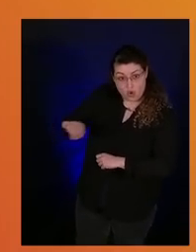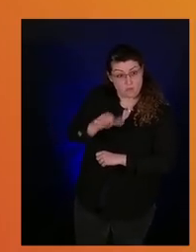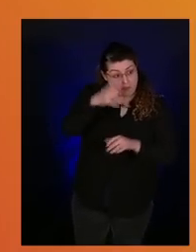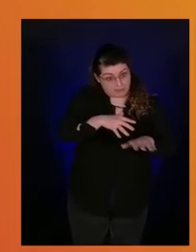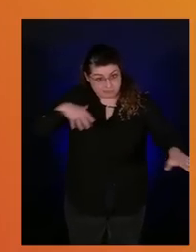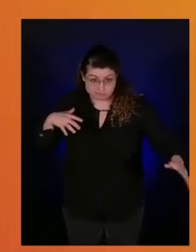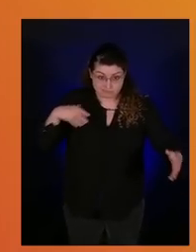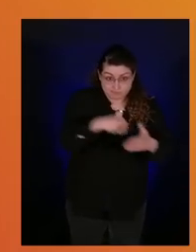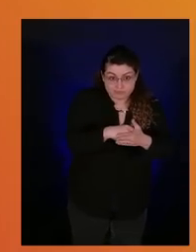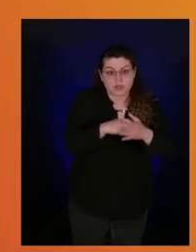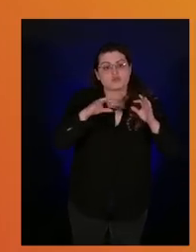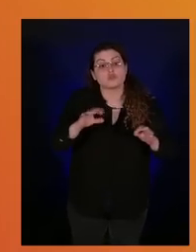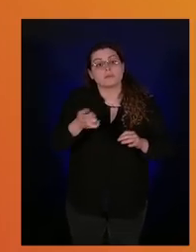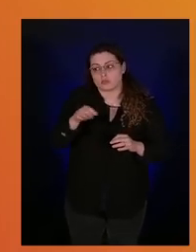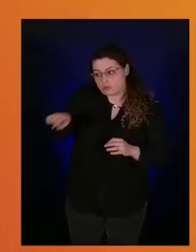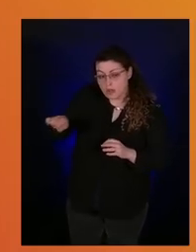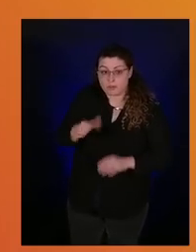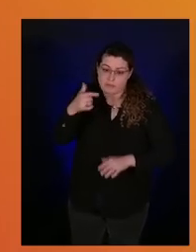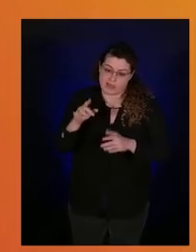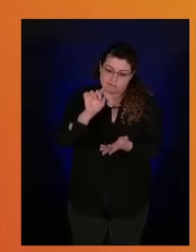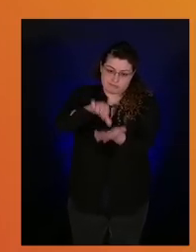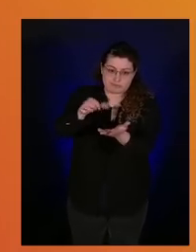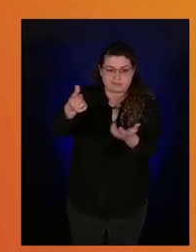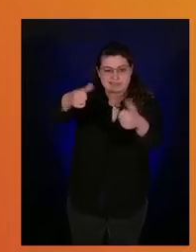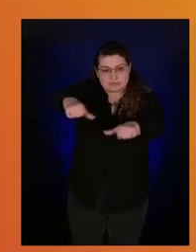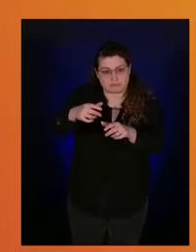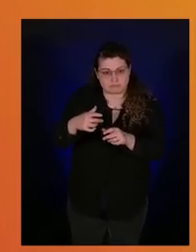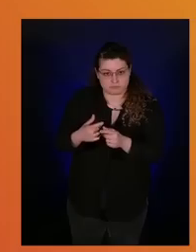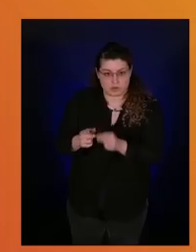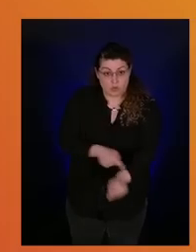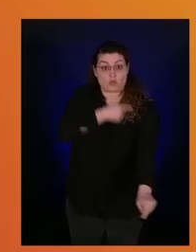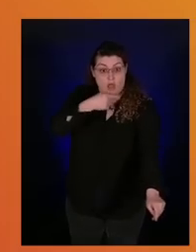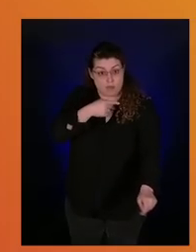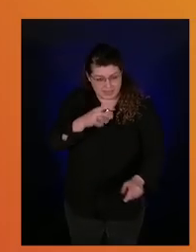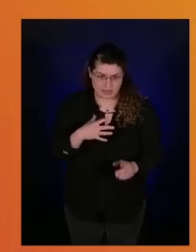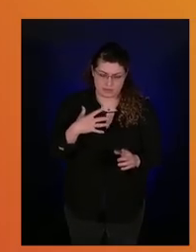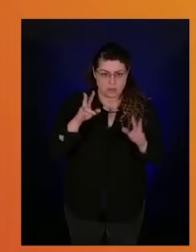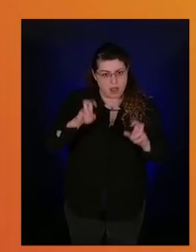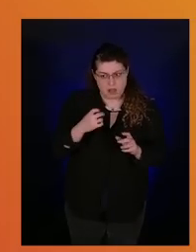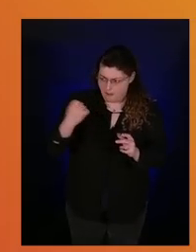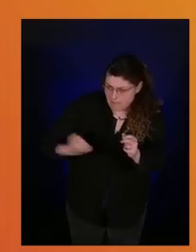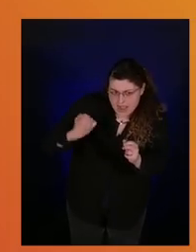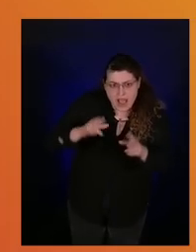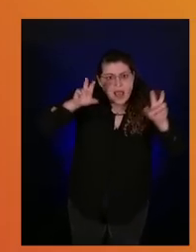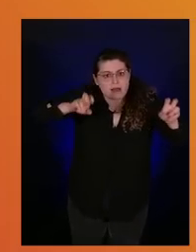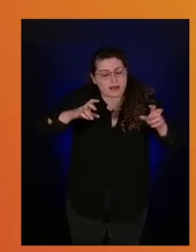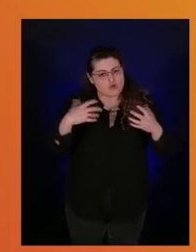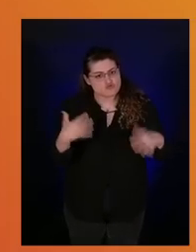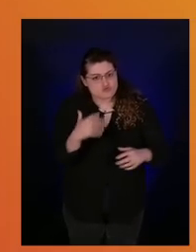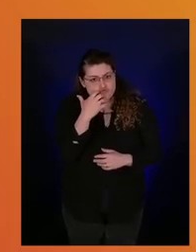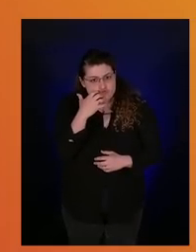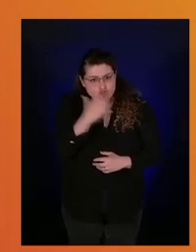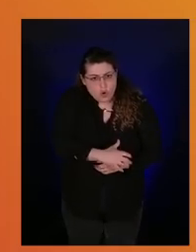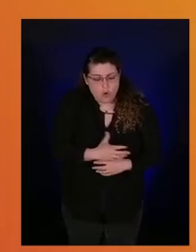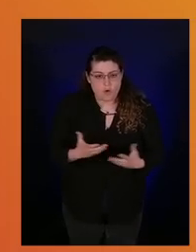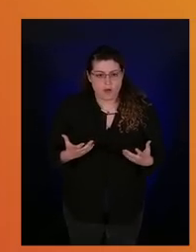premier rassemblement et évidemment leur première occupation. Une belle bagarre, mais c'était vraiment dur et cru. Parce